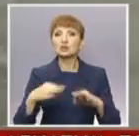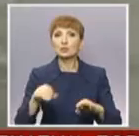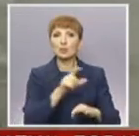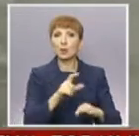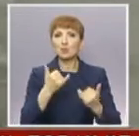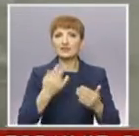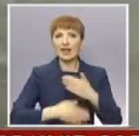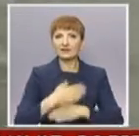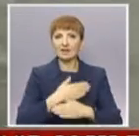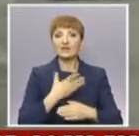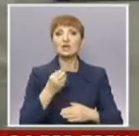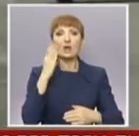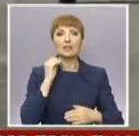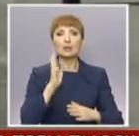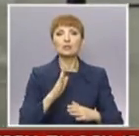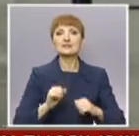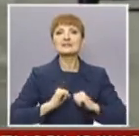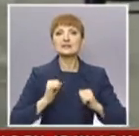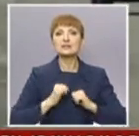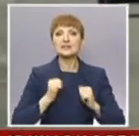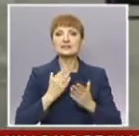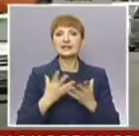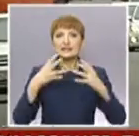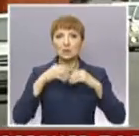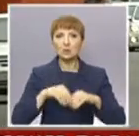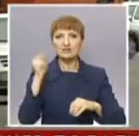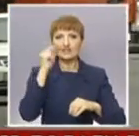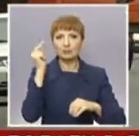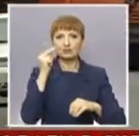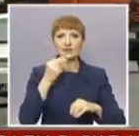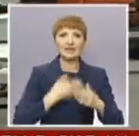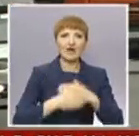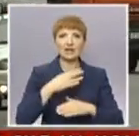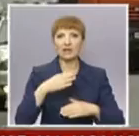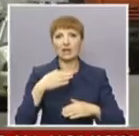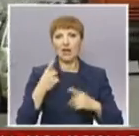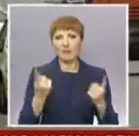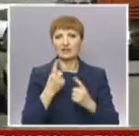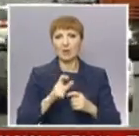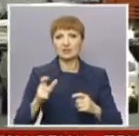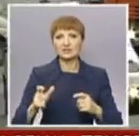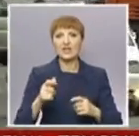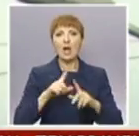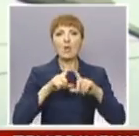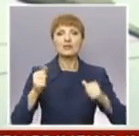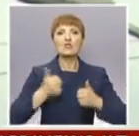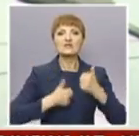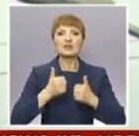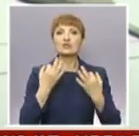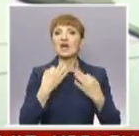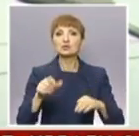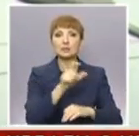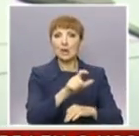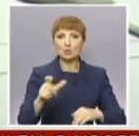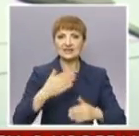городом. Более того, Алматы будет стремиться стать инклюзивным городом, отметил Бауржан Байбек. Объекты универсиады станут максимально доступными для